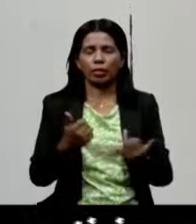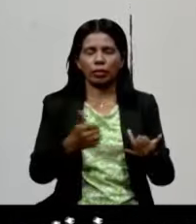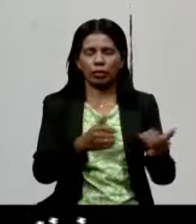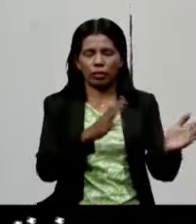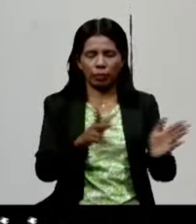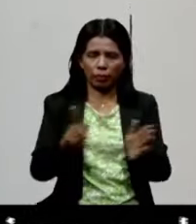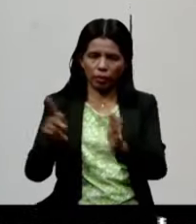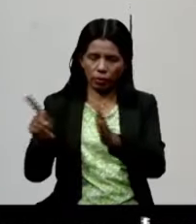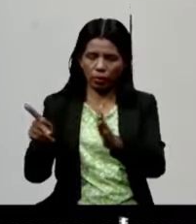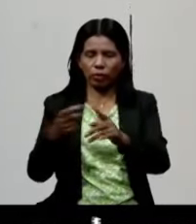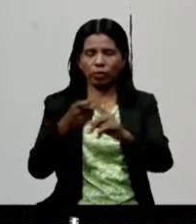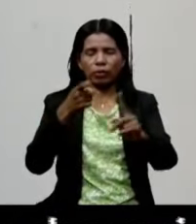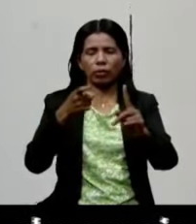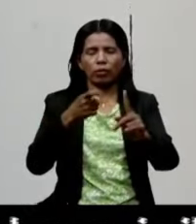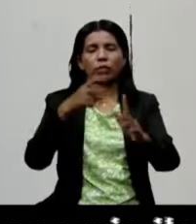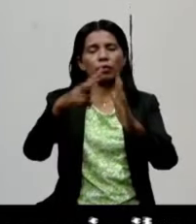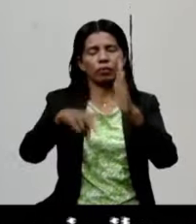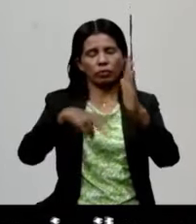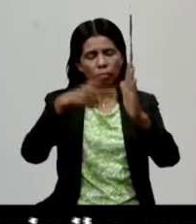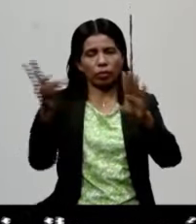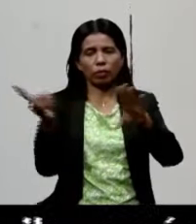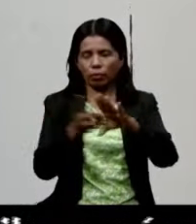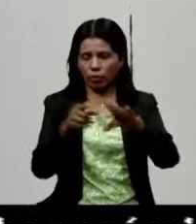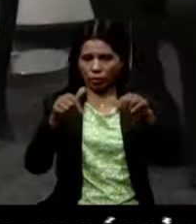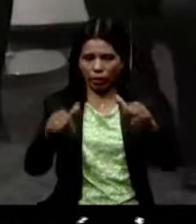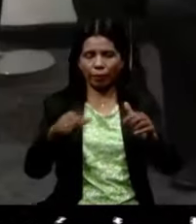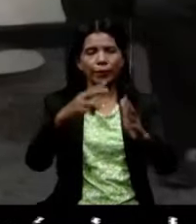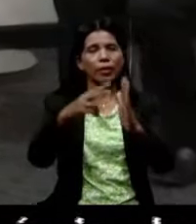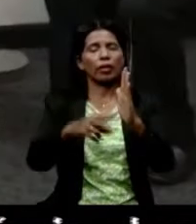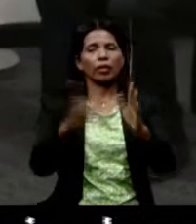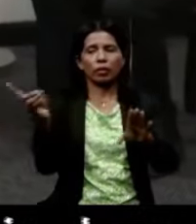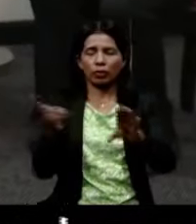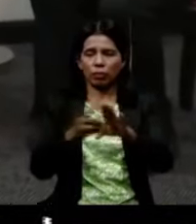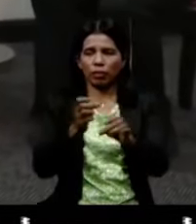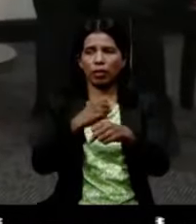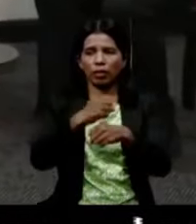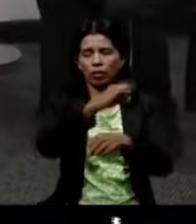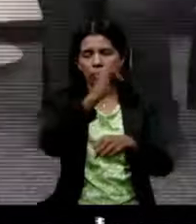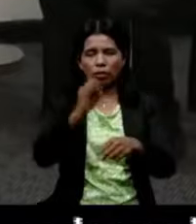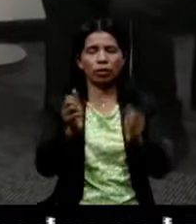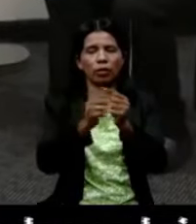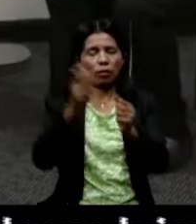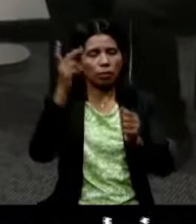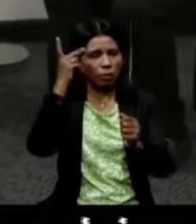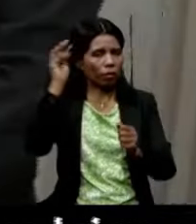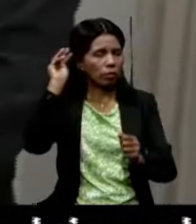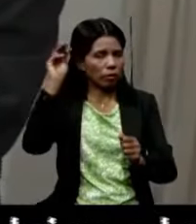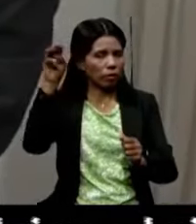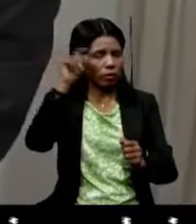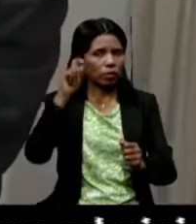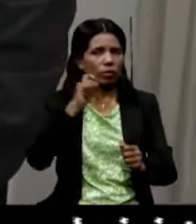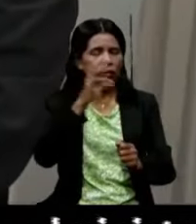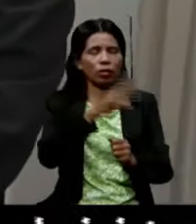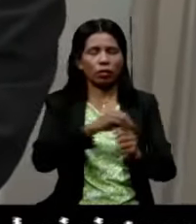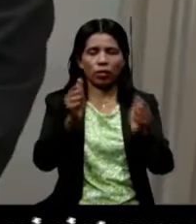dari film dokumenter ini ya. Ia dokumento rekonsiliasau ne se halo entrevista o primeiro ministro Kaira Lashana Guzmão